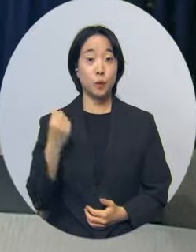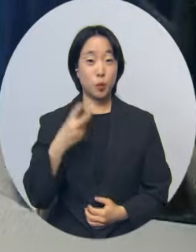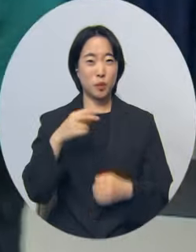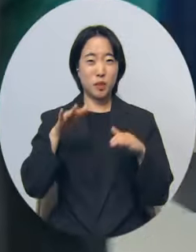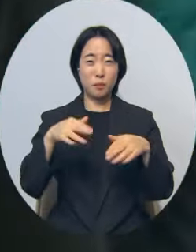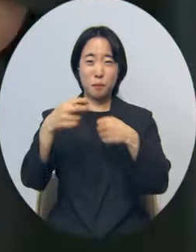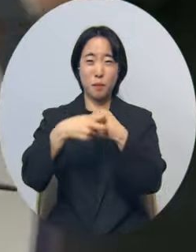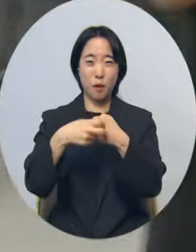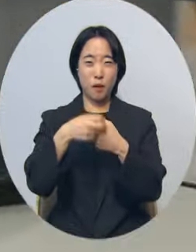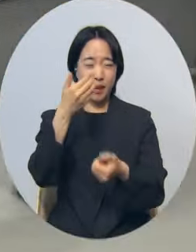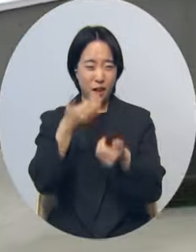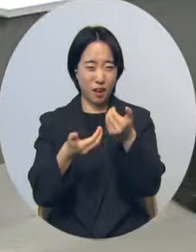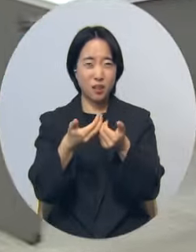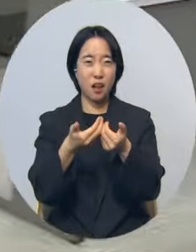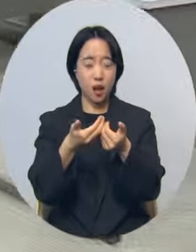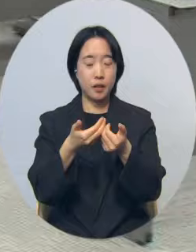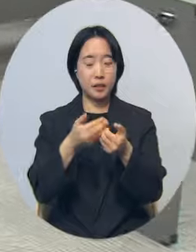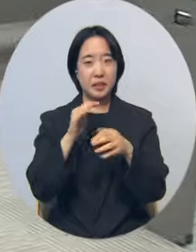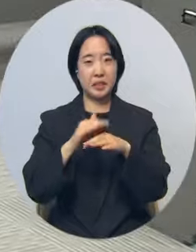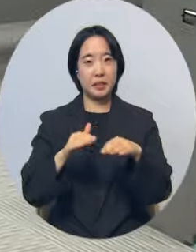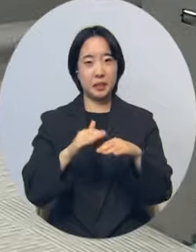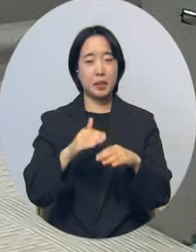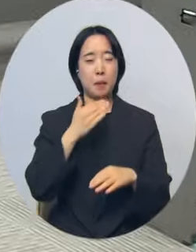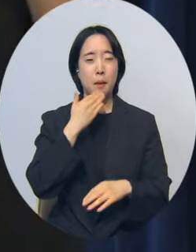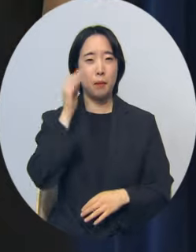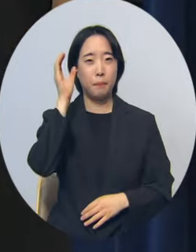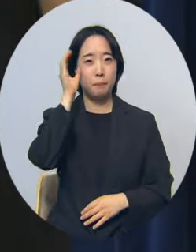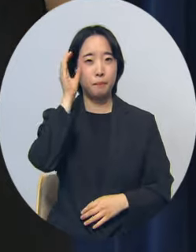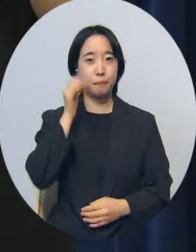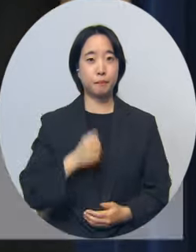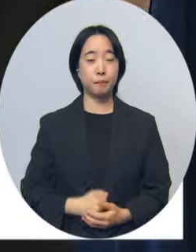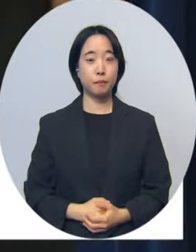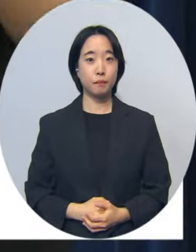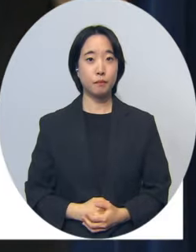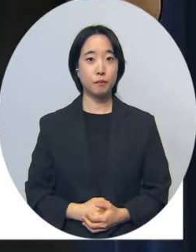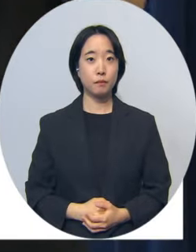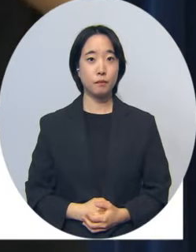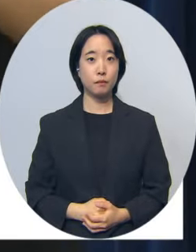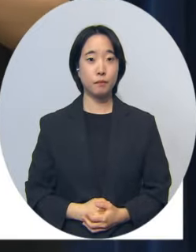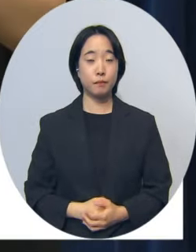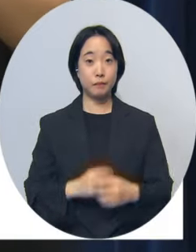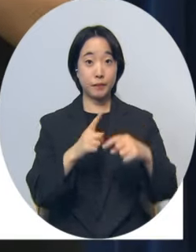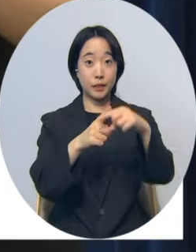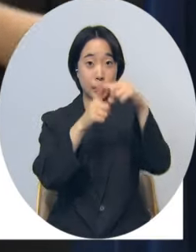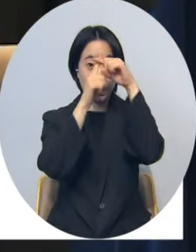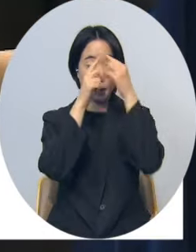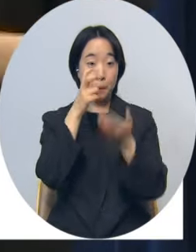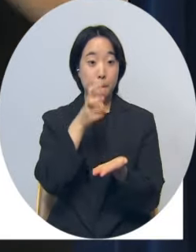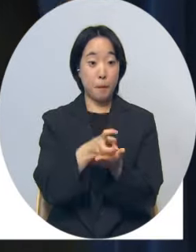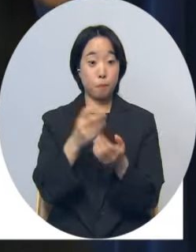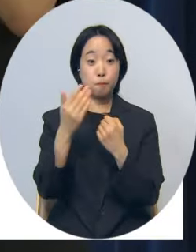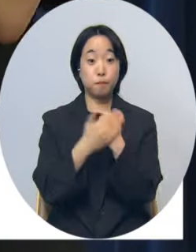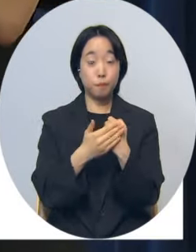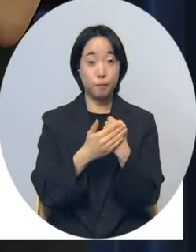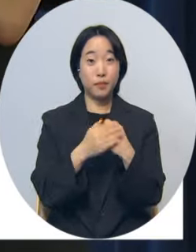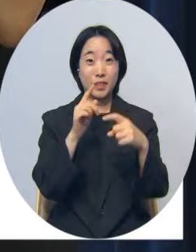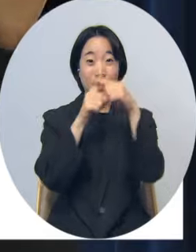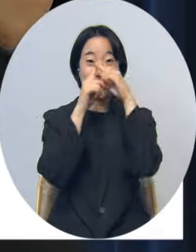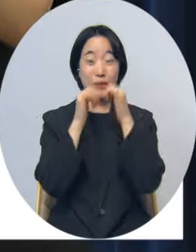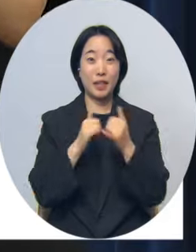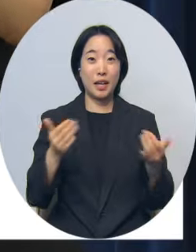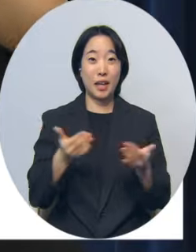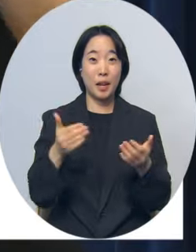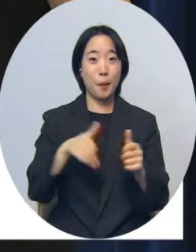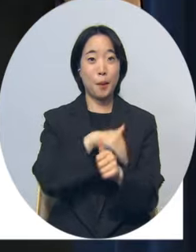갈등도 원만히 해결될 걸로 기대했습니다. 간호법 제정으로 간호사 등 보건의료인의 처우